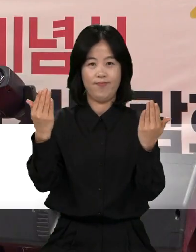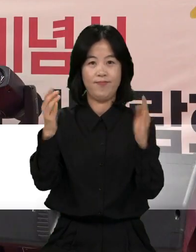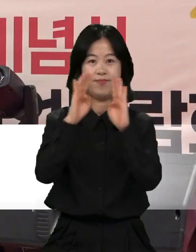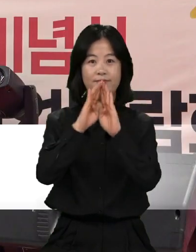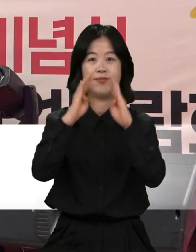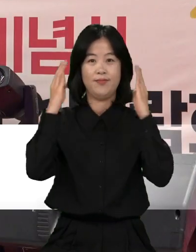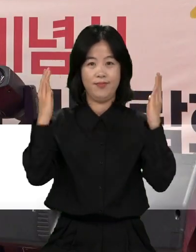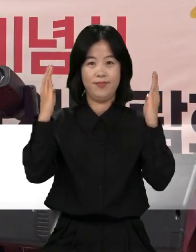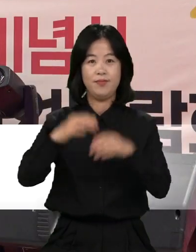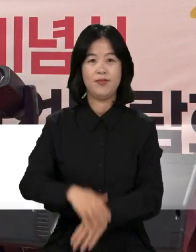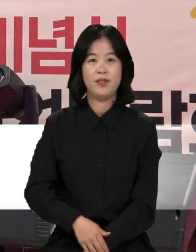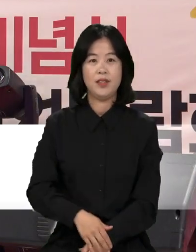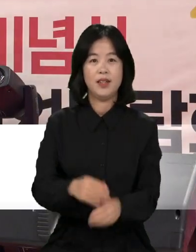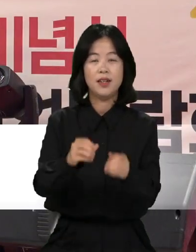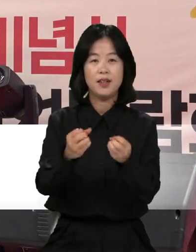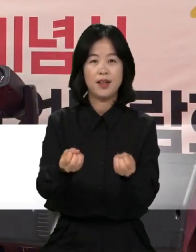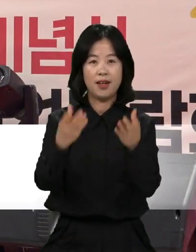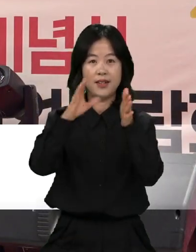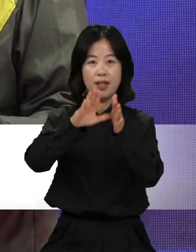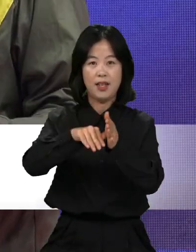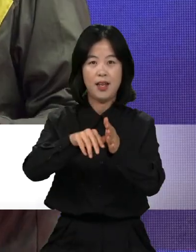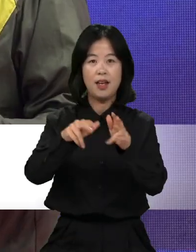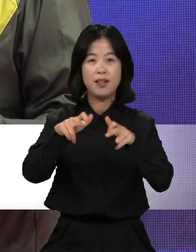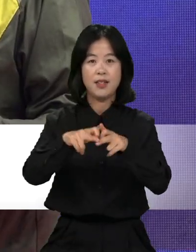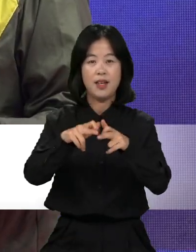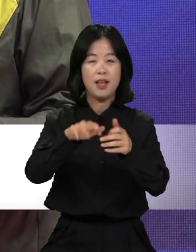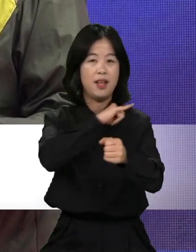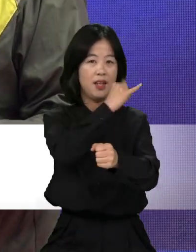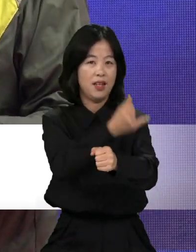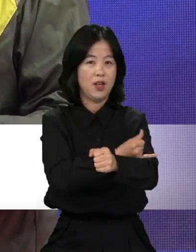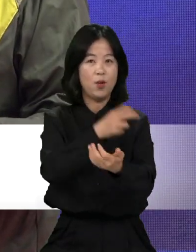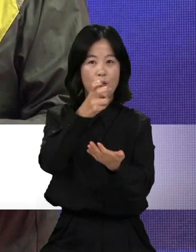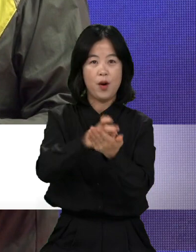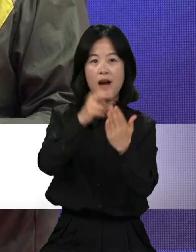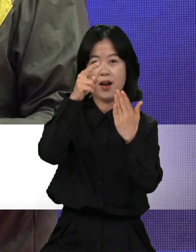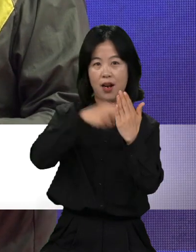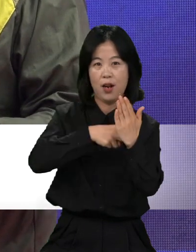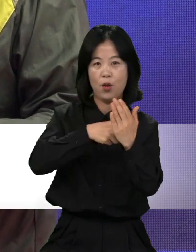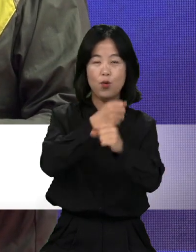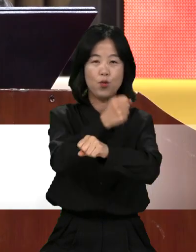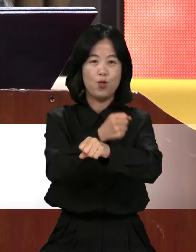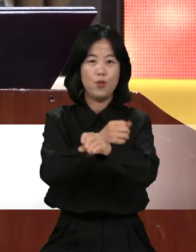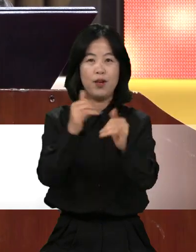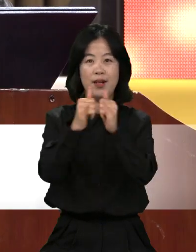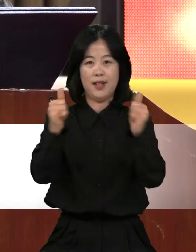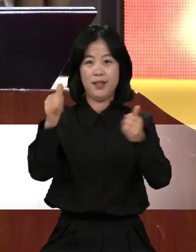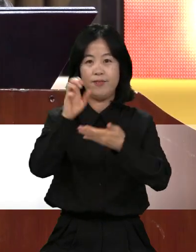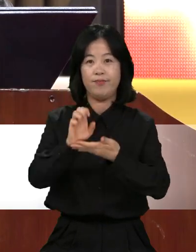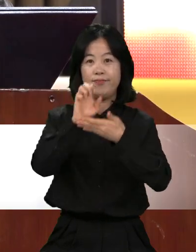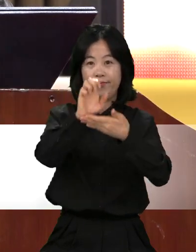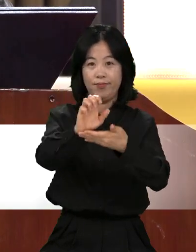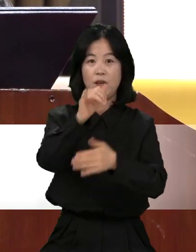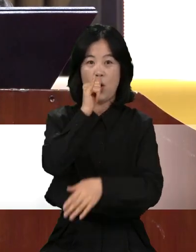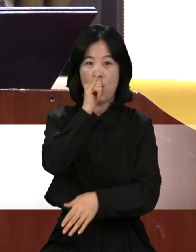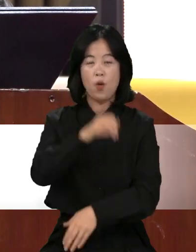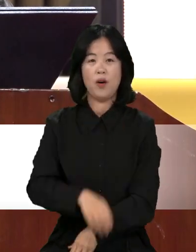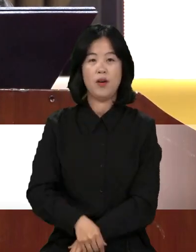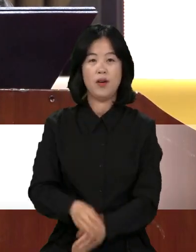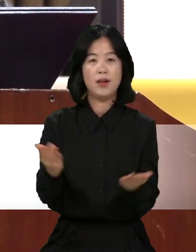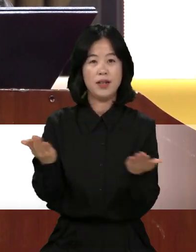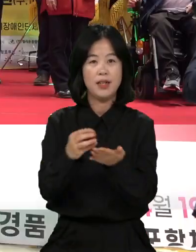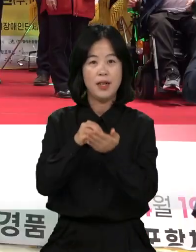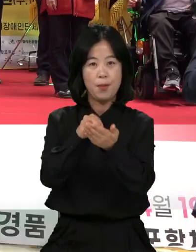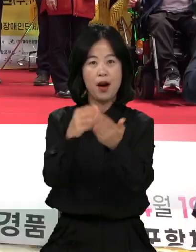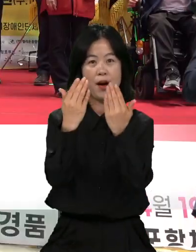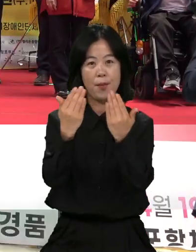개최했습니다. 장애인의 날 기념식에서는 장애인 인권 헌장 낭독, 장애인 복지 유공자 표창 수여 등이,